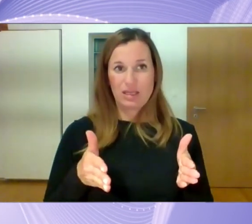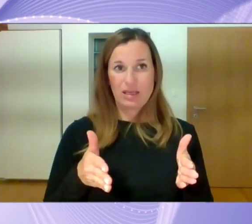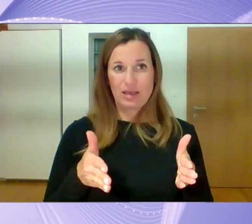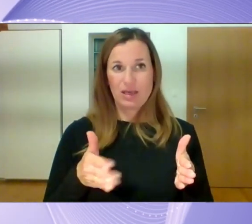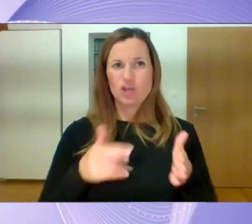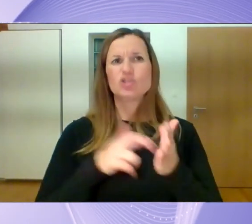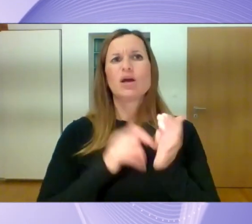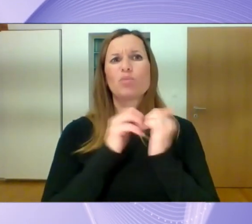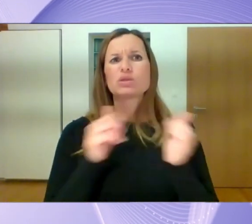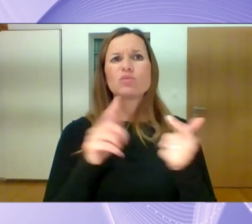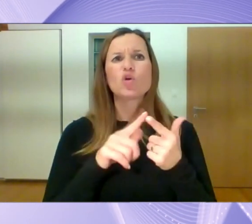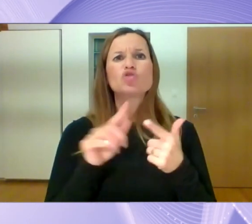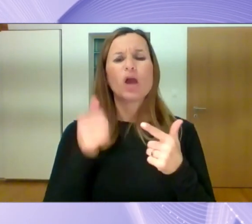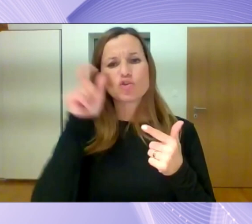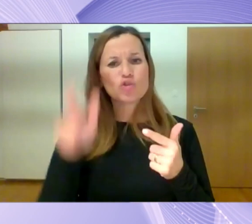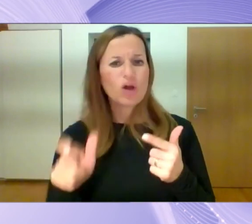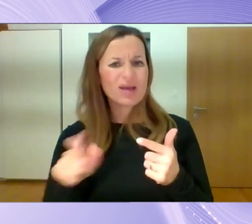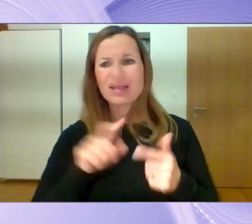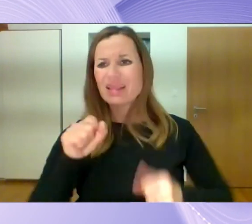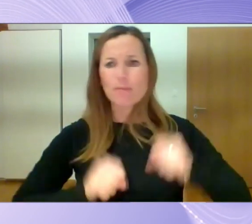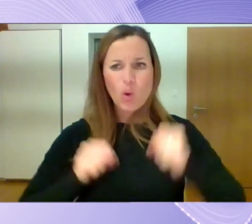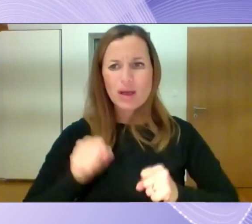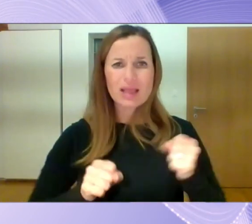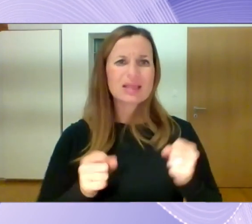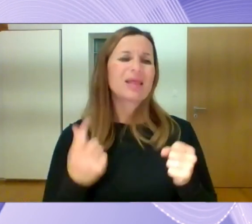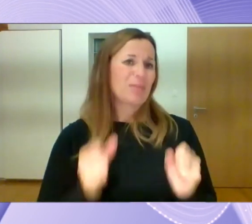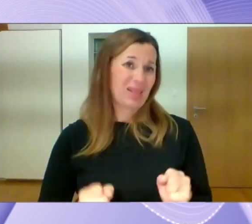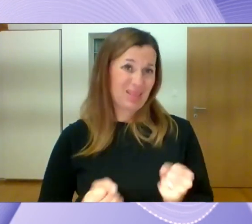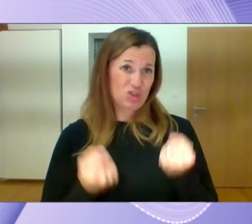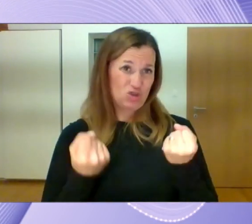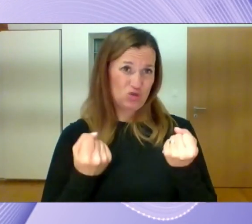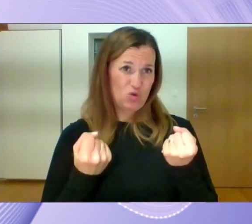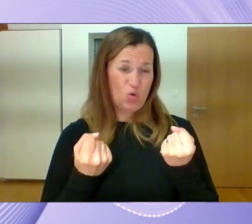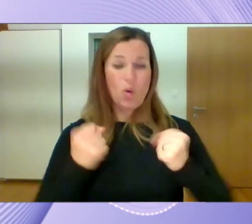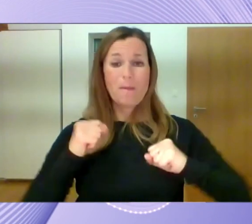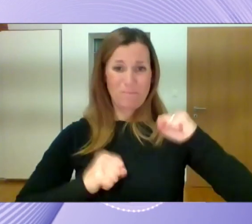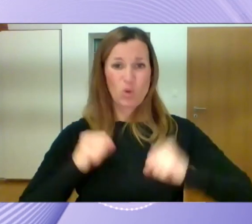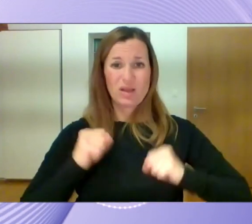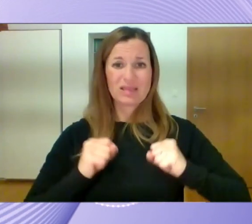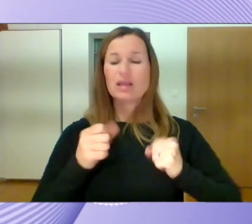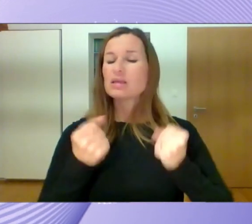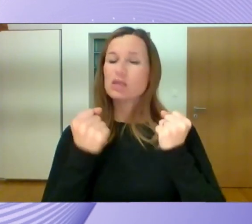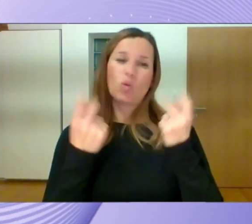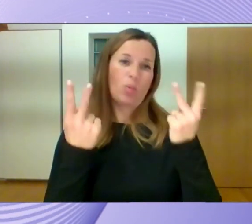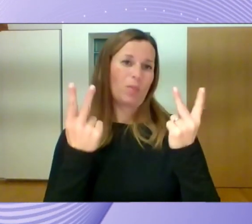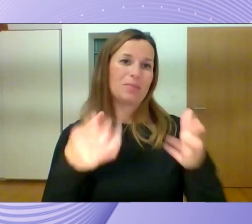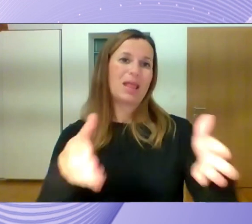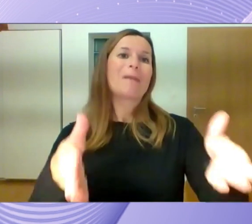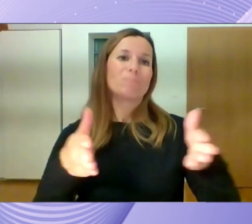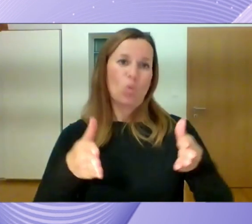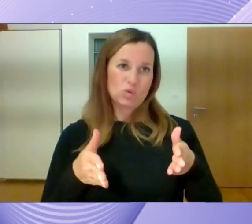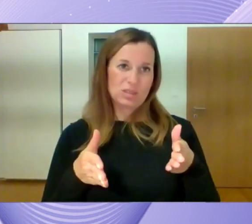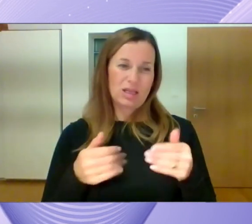Posebej, če je človek nepokreten ali pa težko pokreten, je zelo pomembna postelja, da imamo bolniška